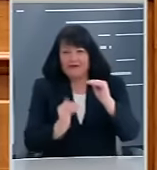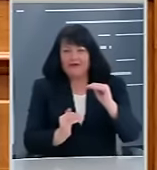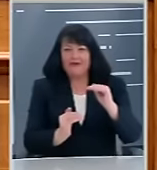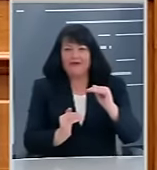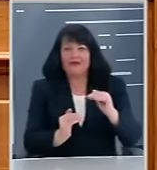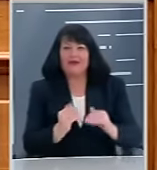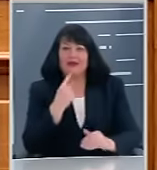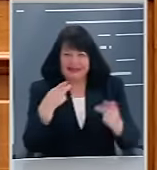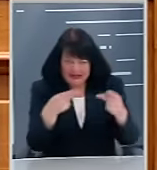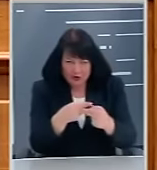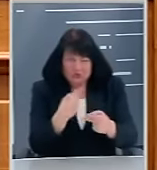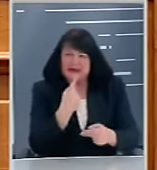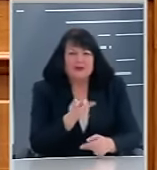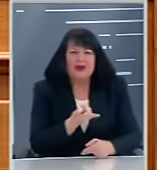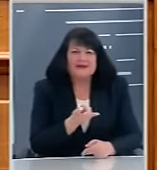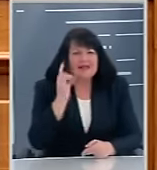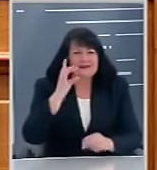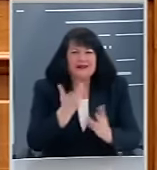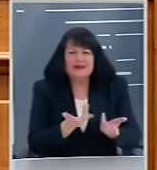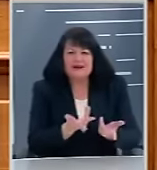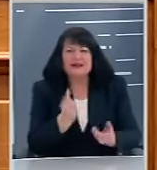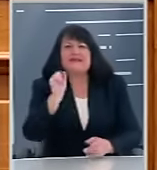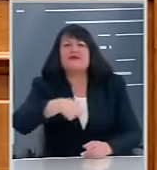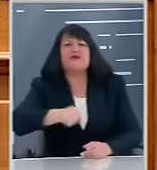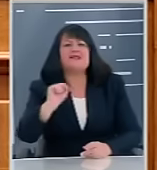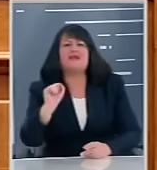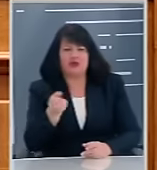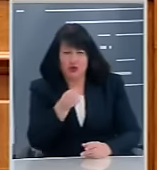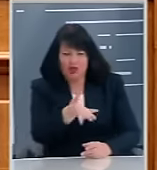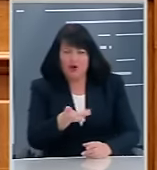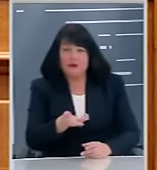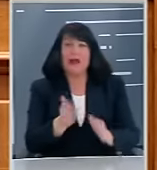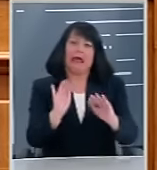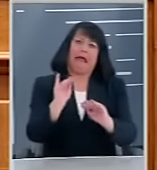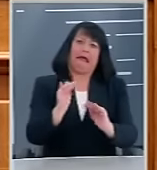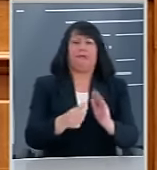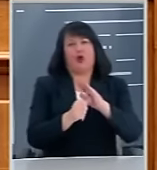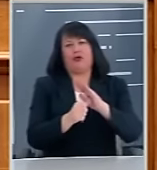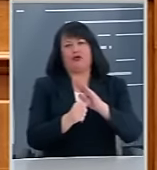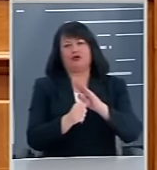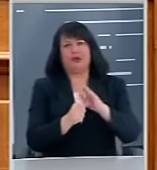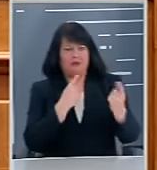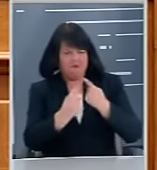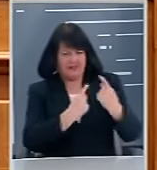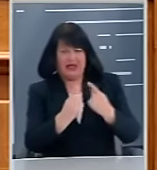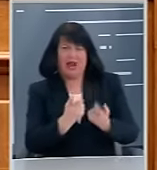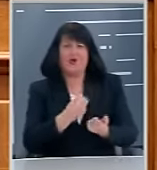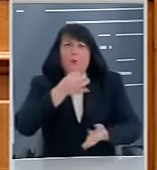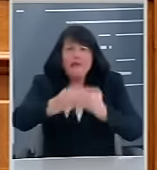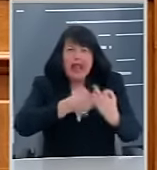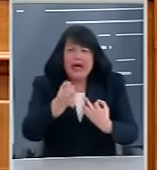Σύνταξη. Να την κόψουμε? Σύνταξη. Συμφωνείτε ή διαφωνείτε? Κύριε Υπουργέ, κάνετε ομιλία, δεν κάνετε